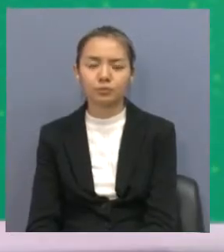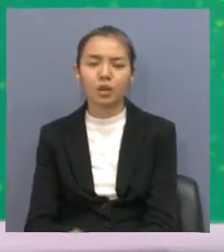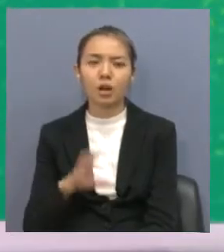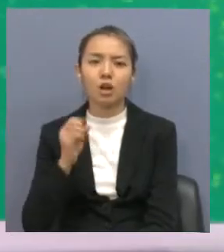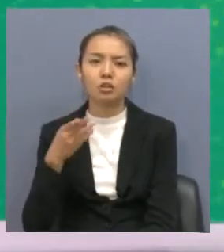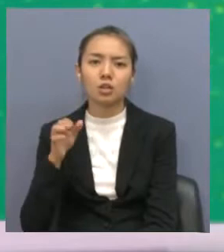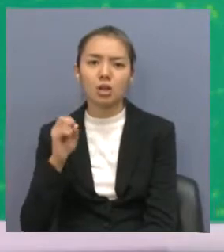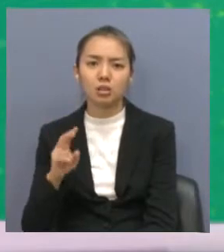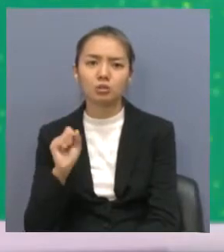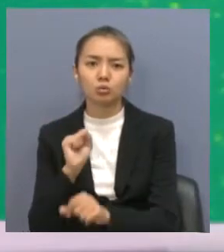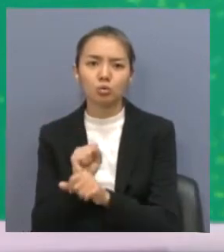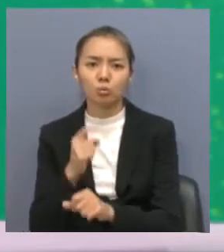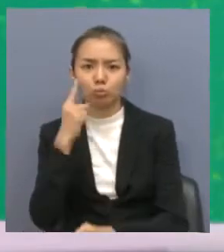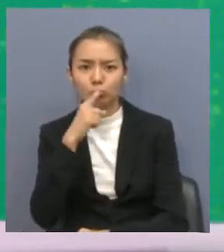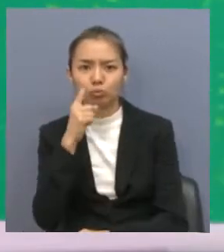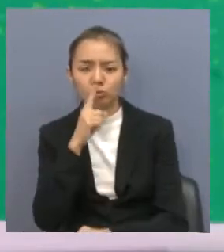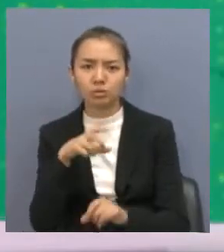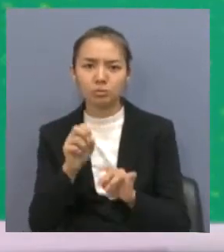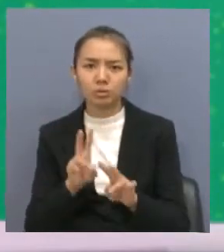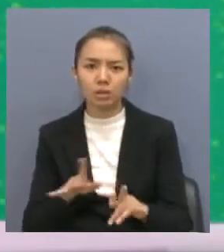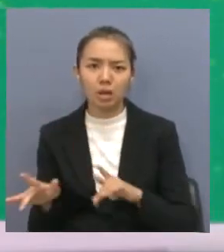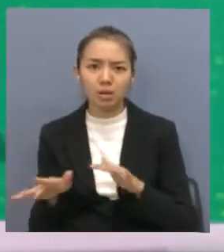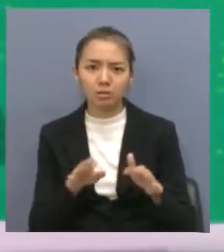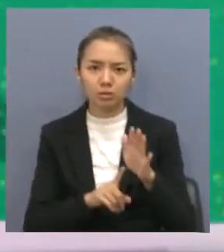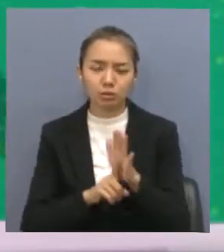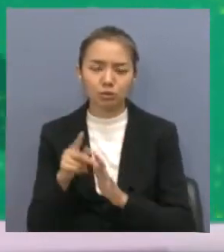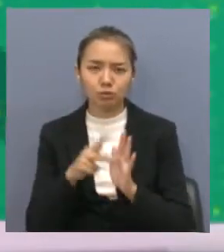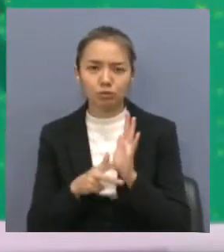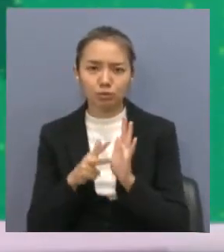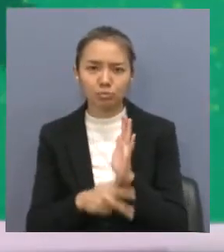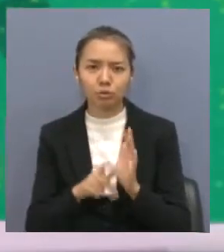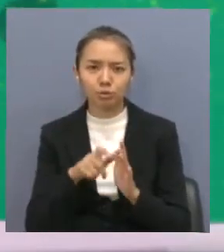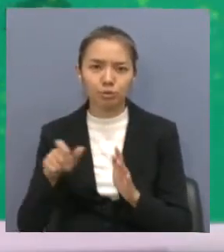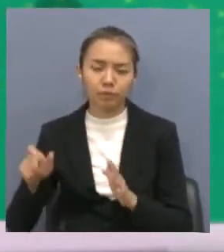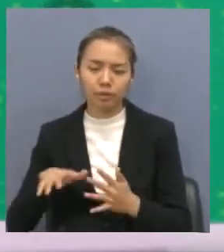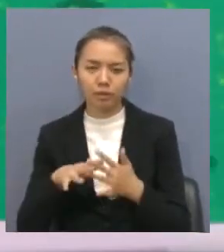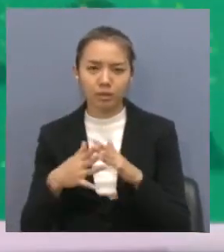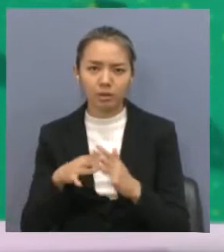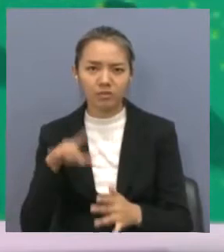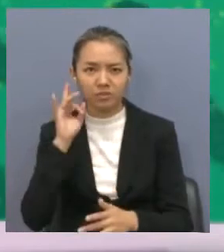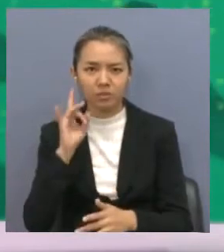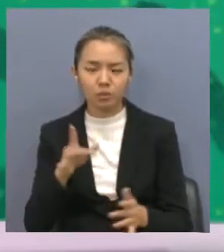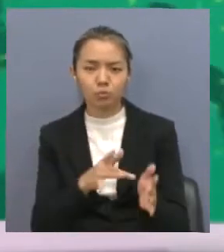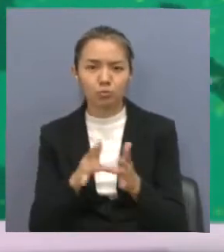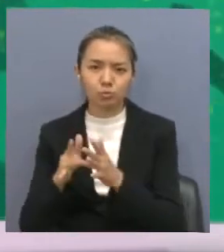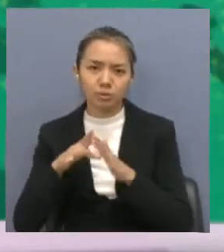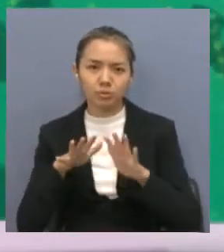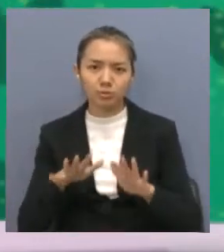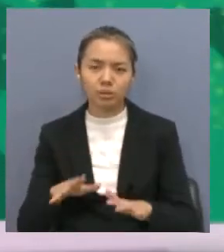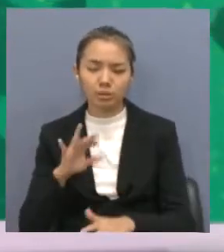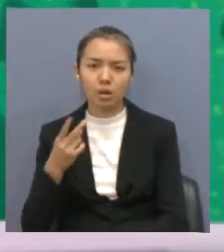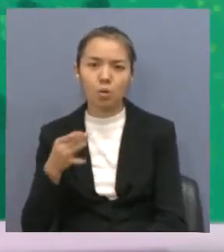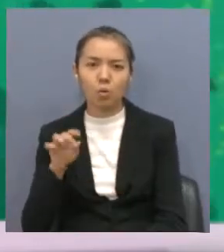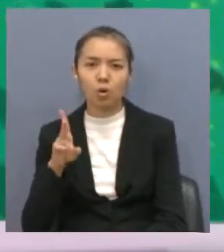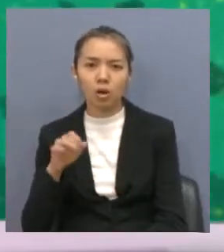Аршал ауданында «Стоп мусор» әлеуметтік акциясы ұйымдастырылды. 80-ге тарта волонтер аудандағы танымал туристік нысанның бірі Сары